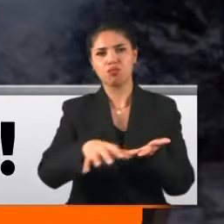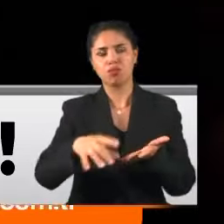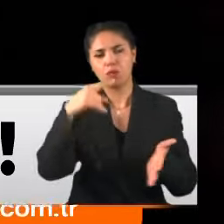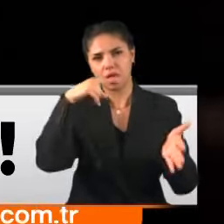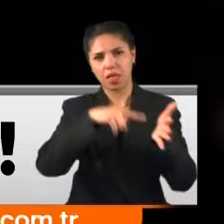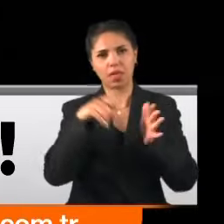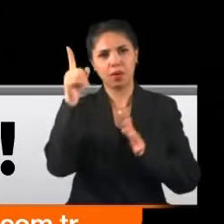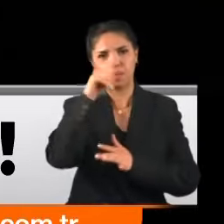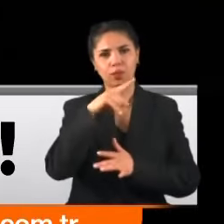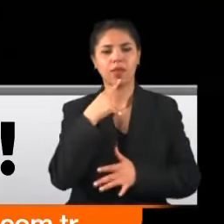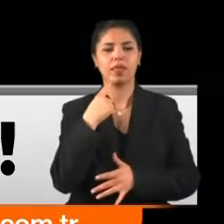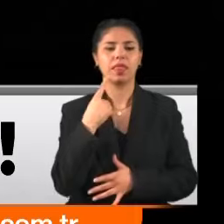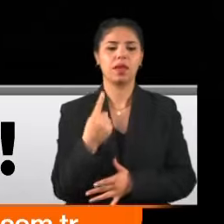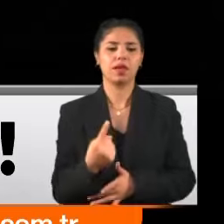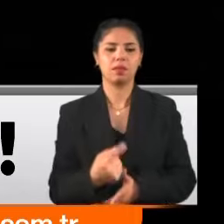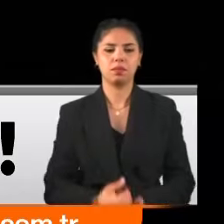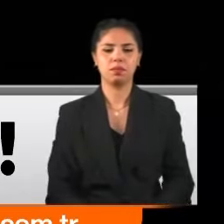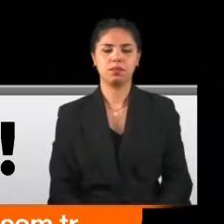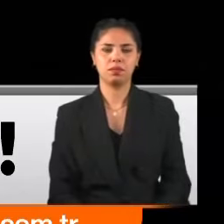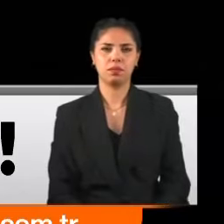etti.